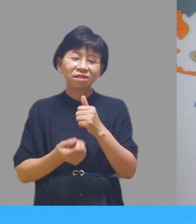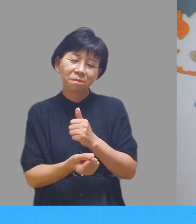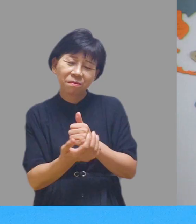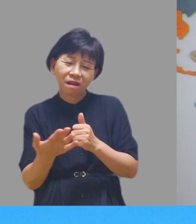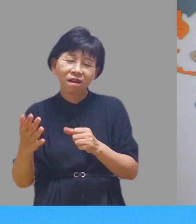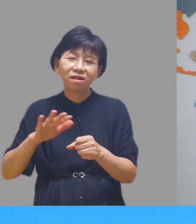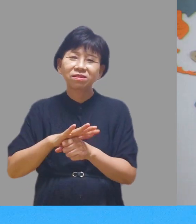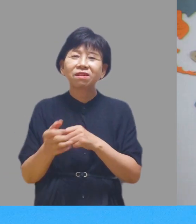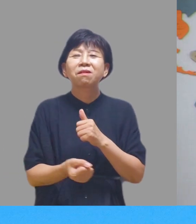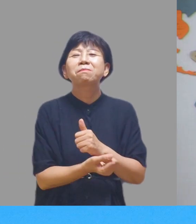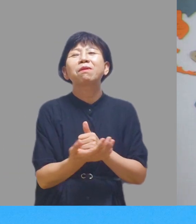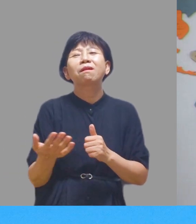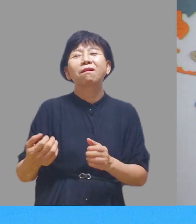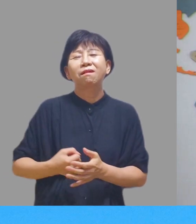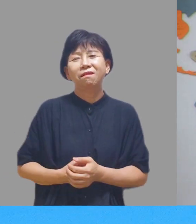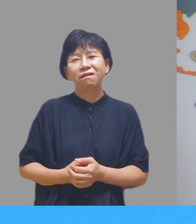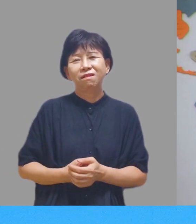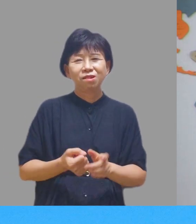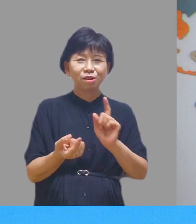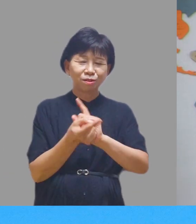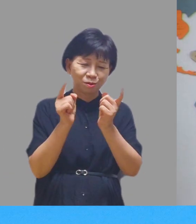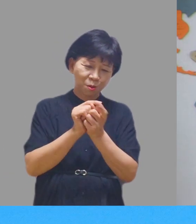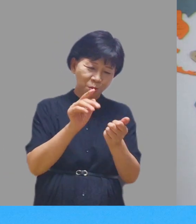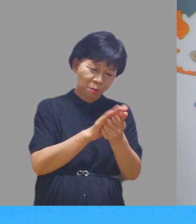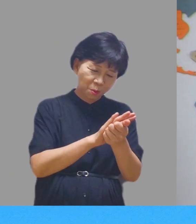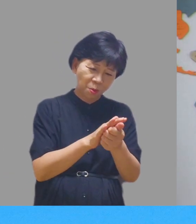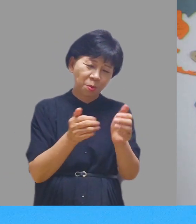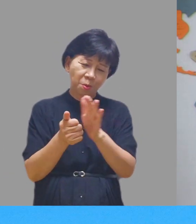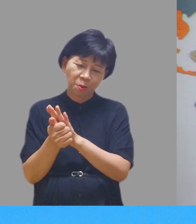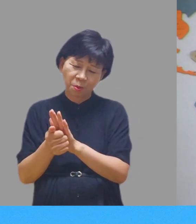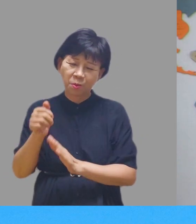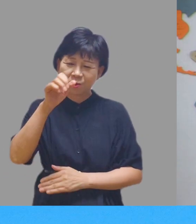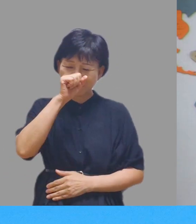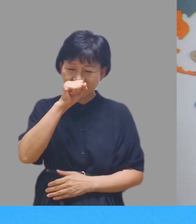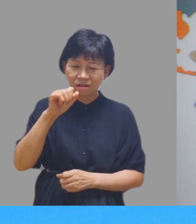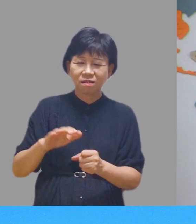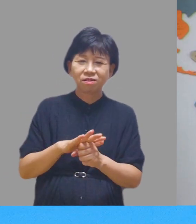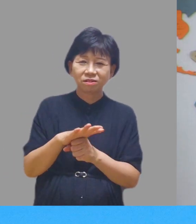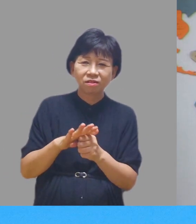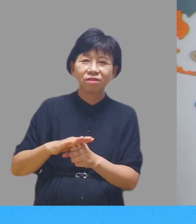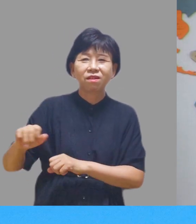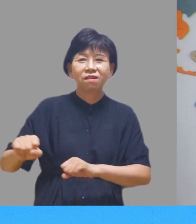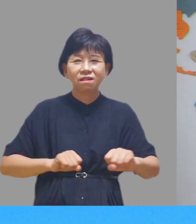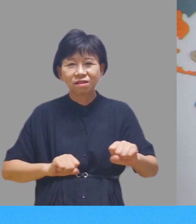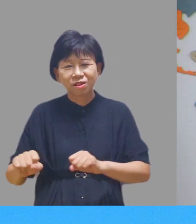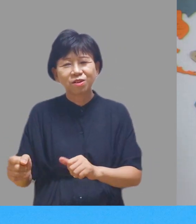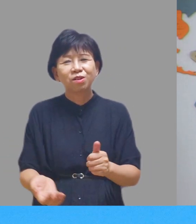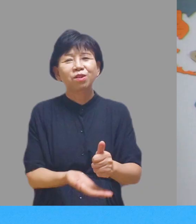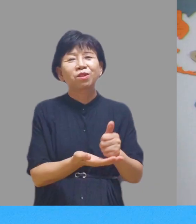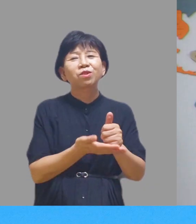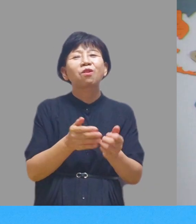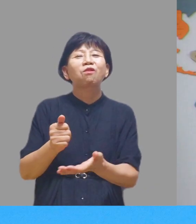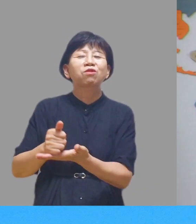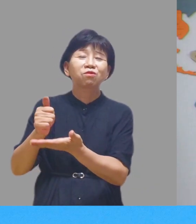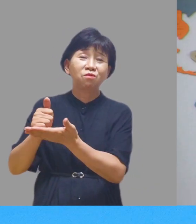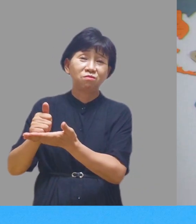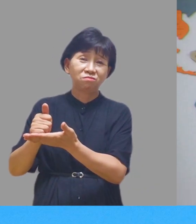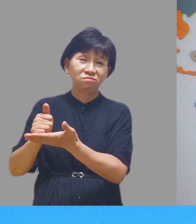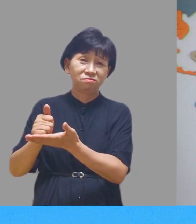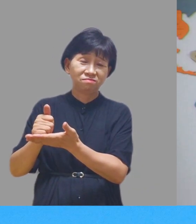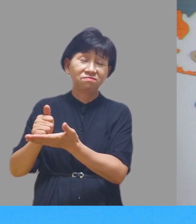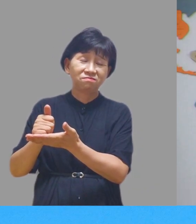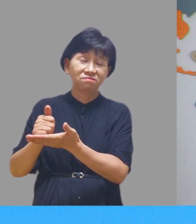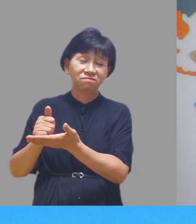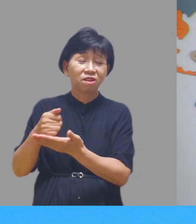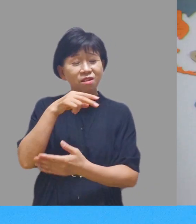성경에서 그런 얘기를 하는 거예요. 서로 돌아보아 사랑과 선행을 격려하며. 서로 돌아보기만 해도